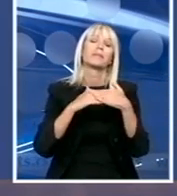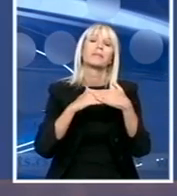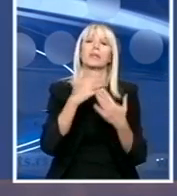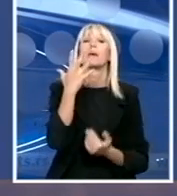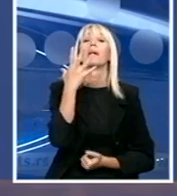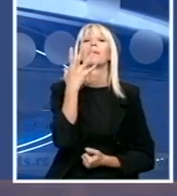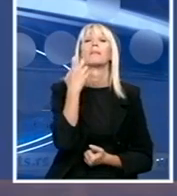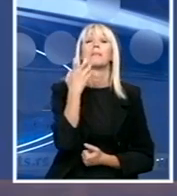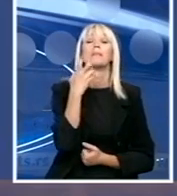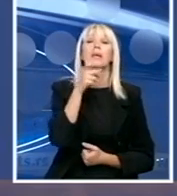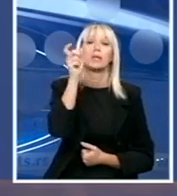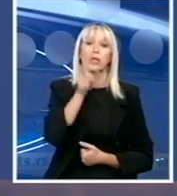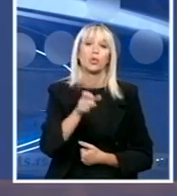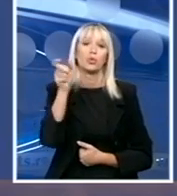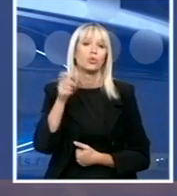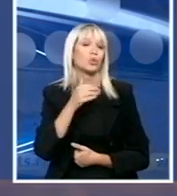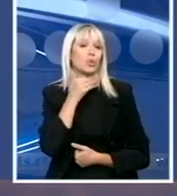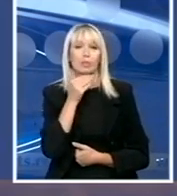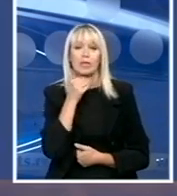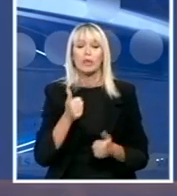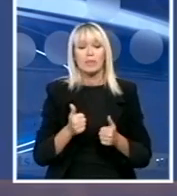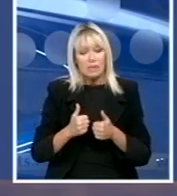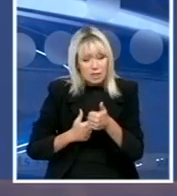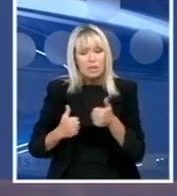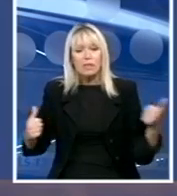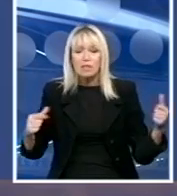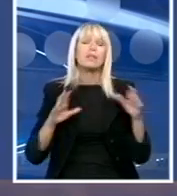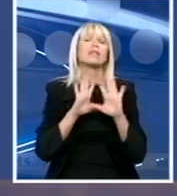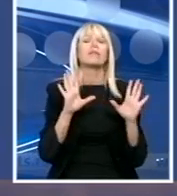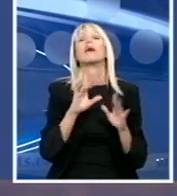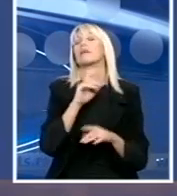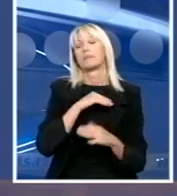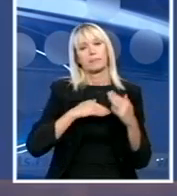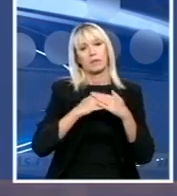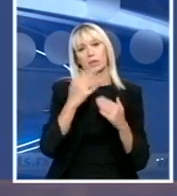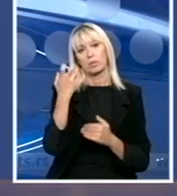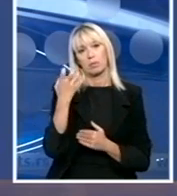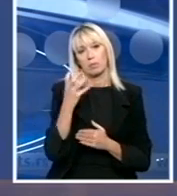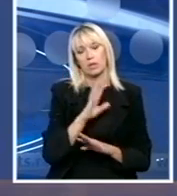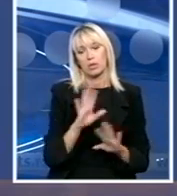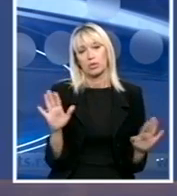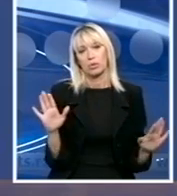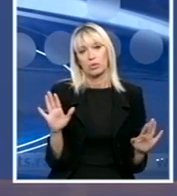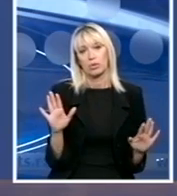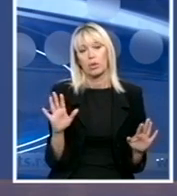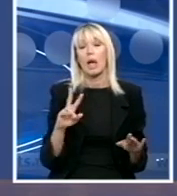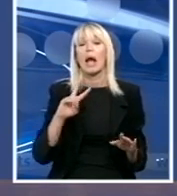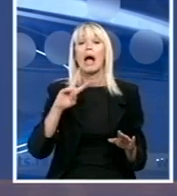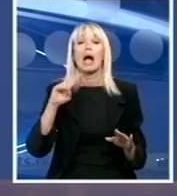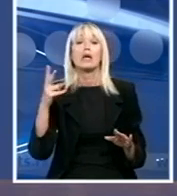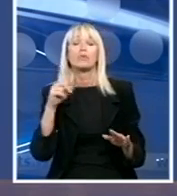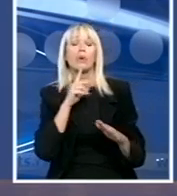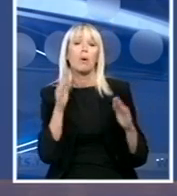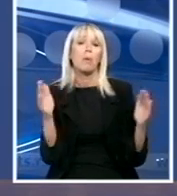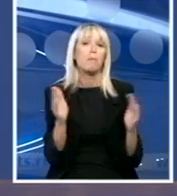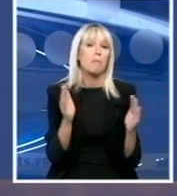jeste 500, ali za druge manje prostorije, manje prostore, to